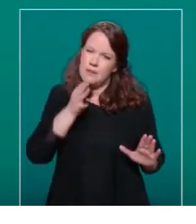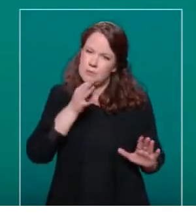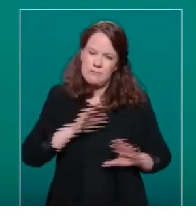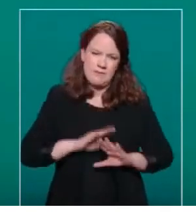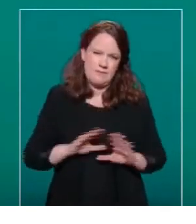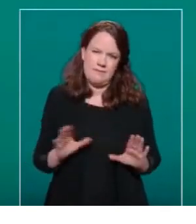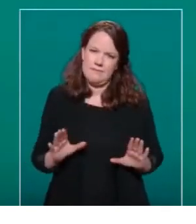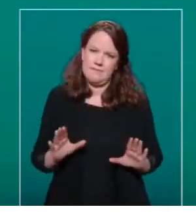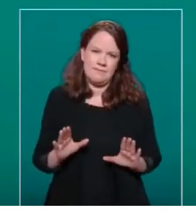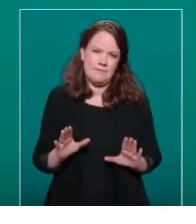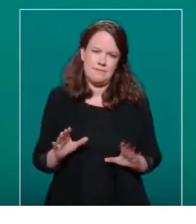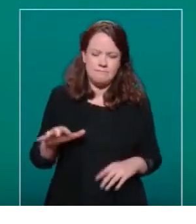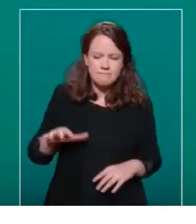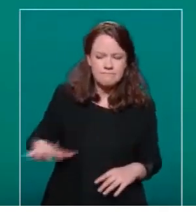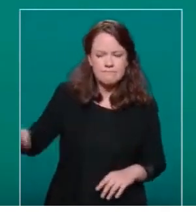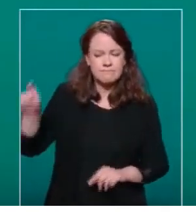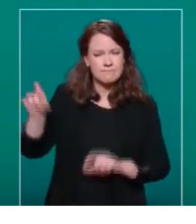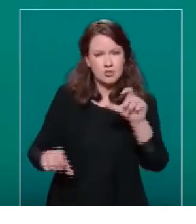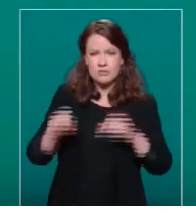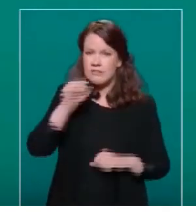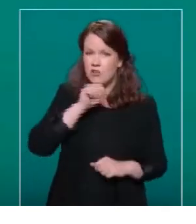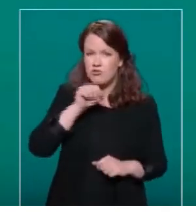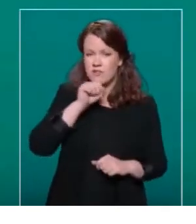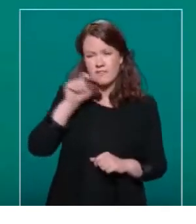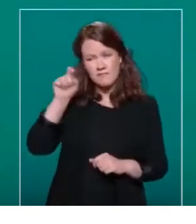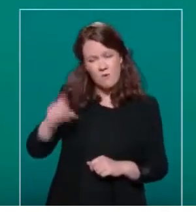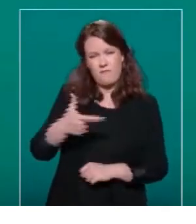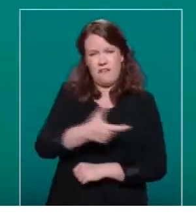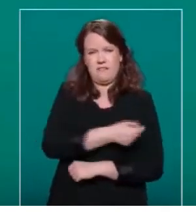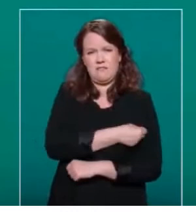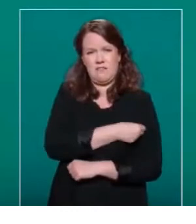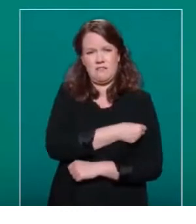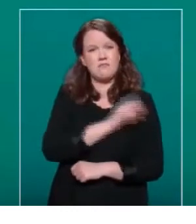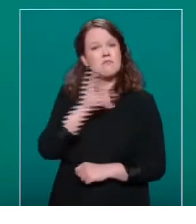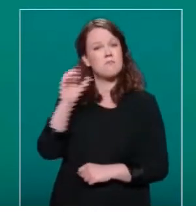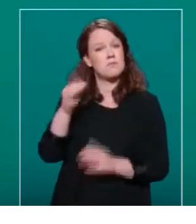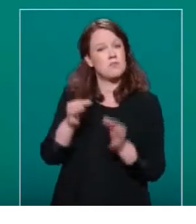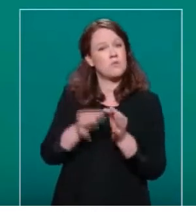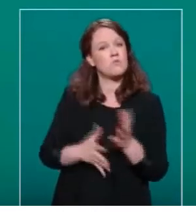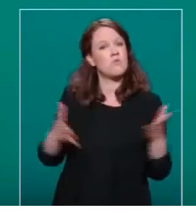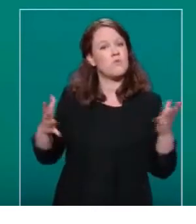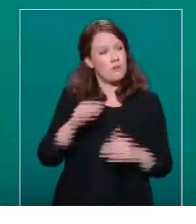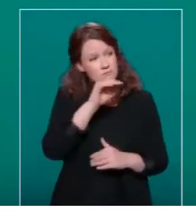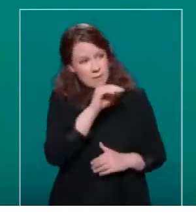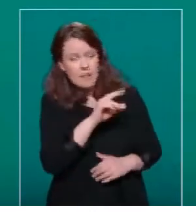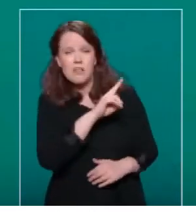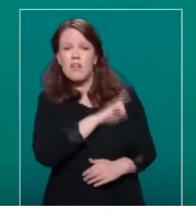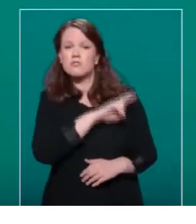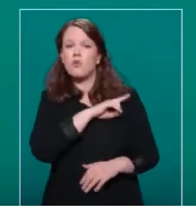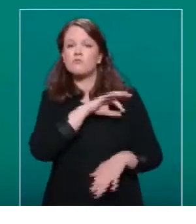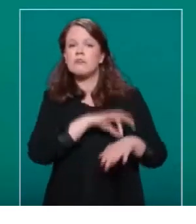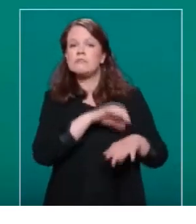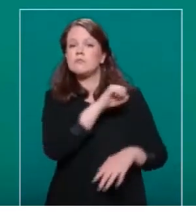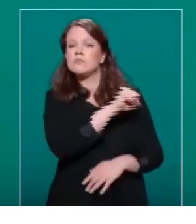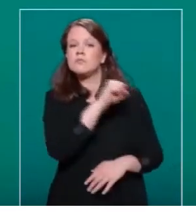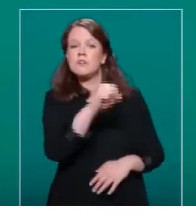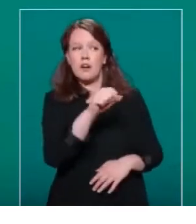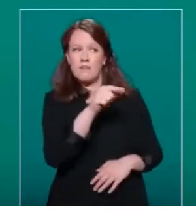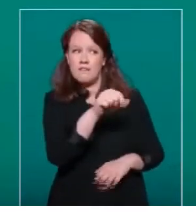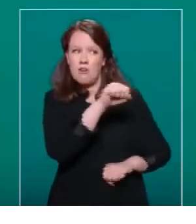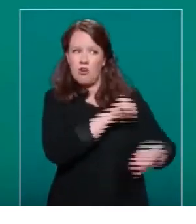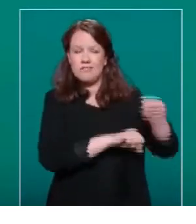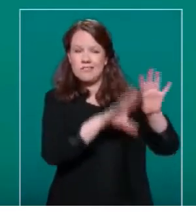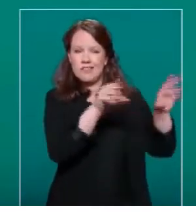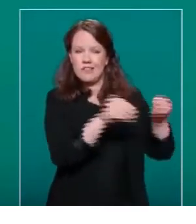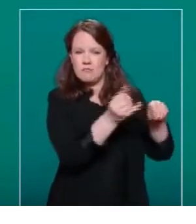acceptable. C'est pourquoi j'ai demandé à l'assurance maladie de mobiliser des équipes pour y remédier. depuis quelques jours.